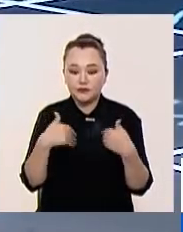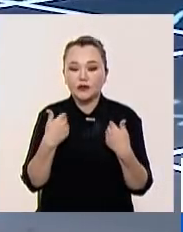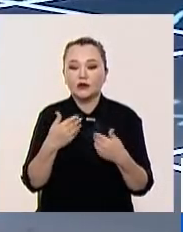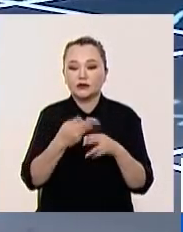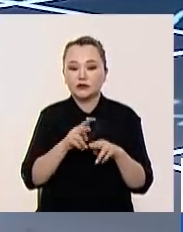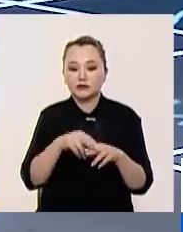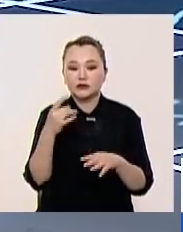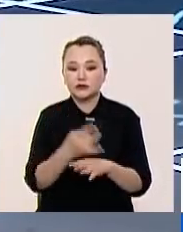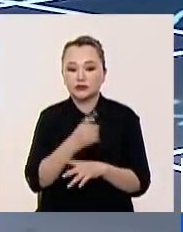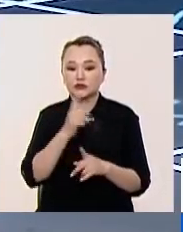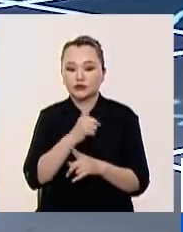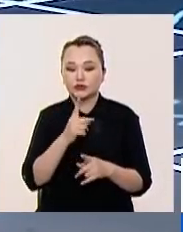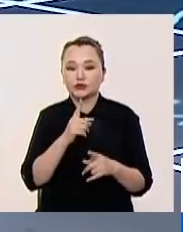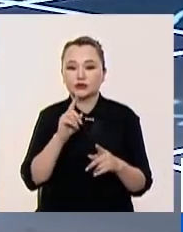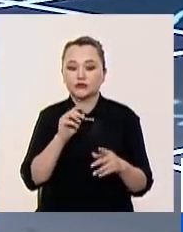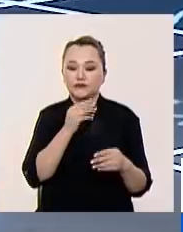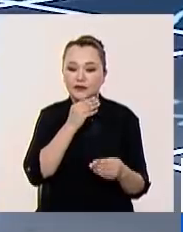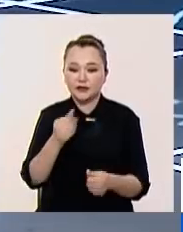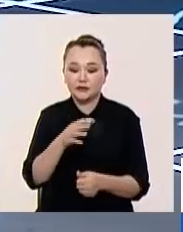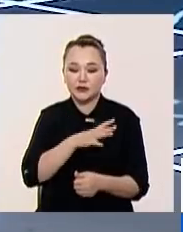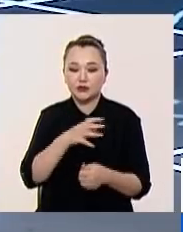на этот раз что послужило укреплению тенге?